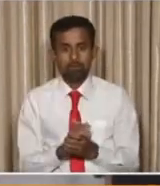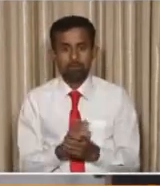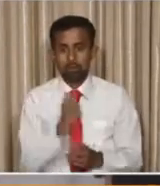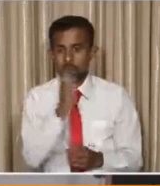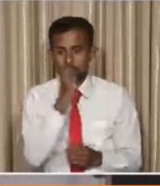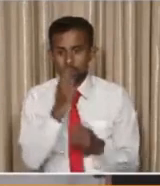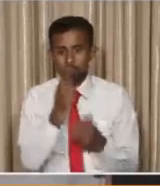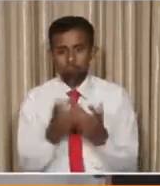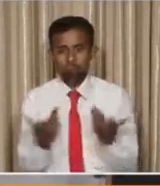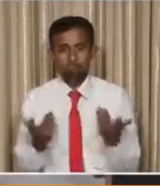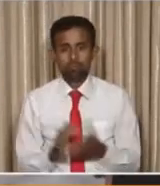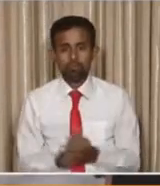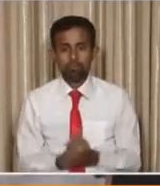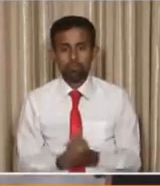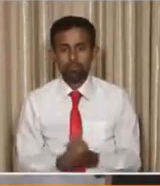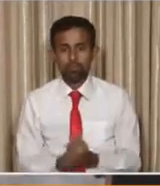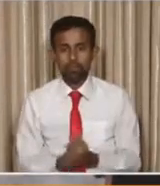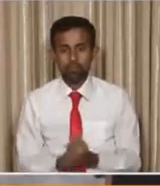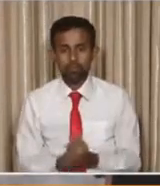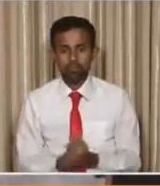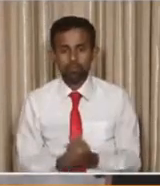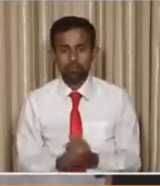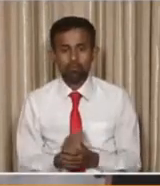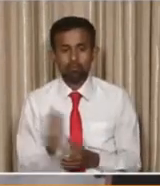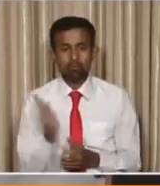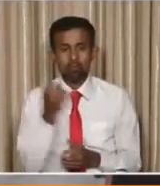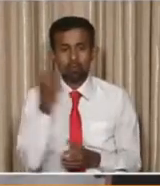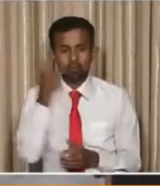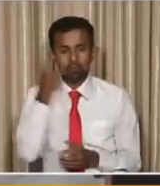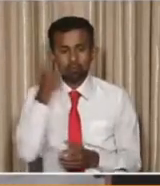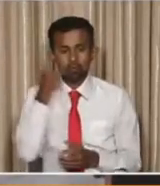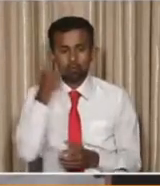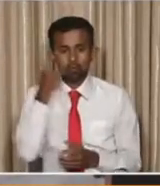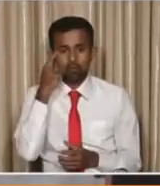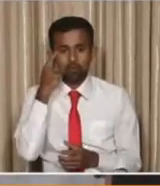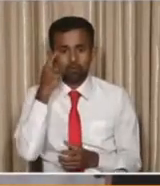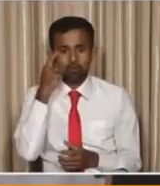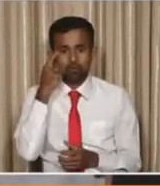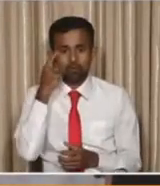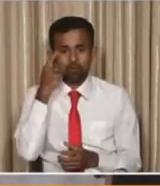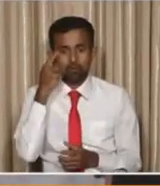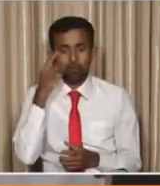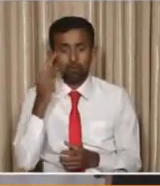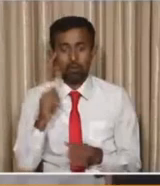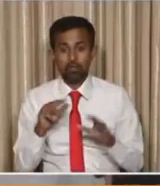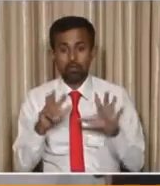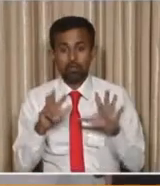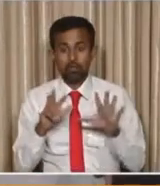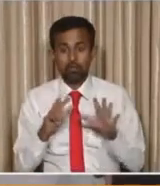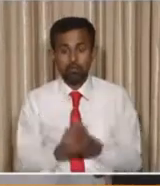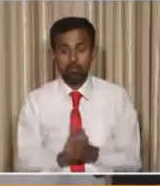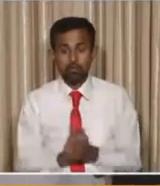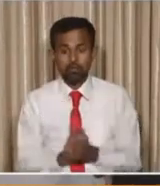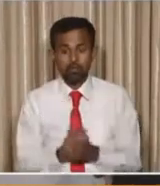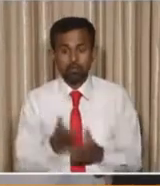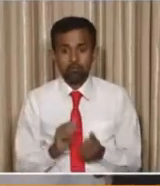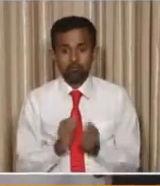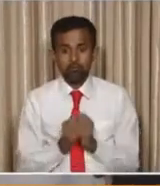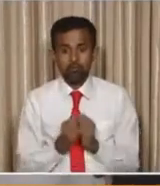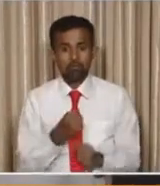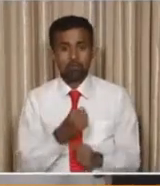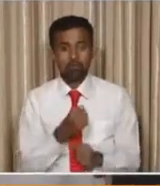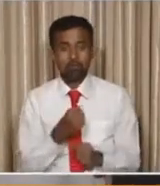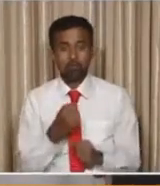නෙමෙයි. අපි ඔක දන්නවා. ඒත් 9 වෙනිදා ඔය වැඩේ වෙනස් වුණා. මෙතන ඇති වුණේ ගෝල්